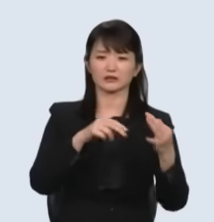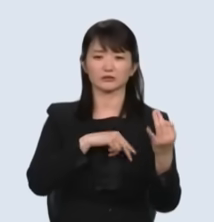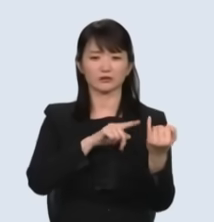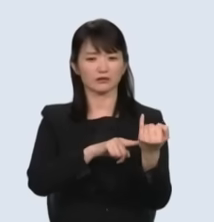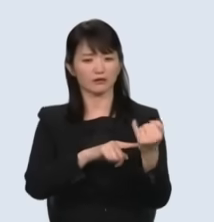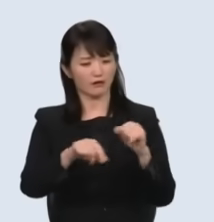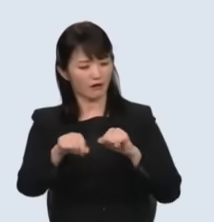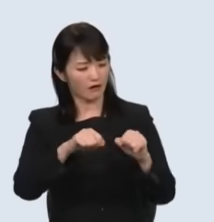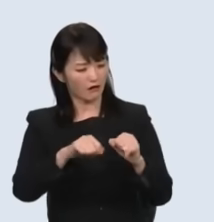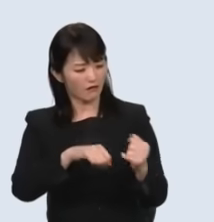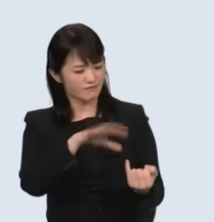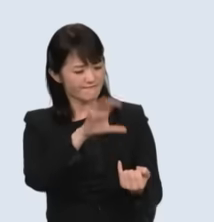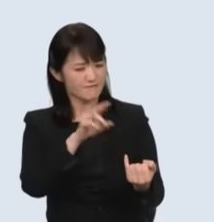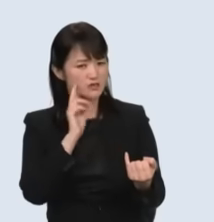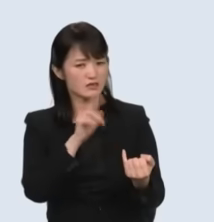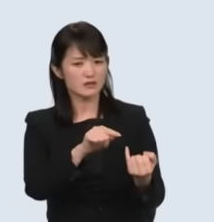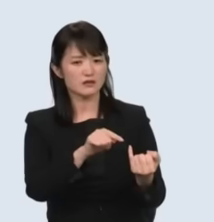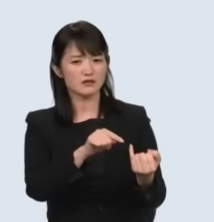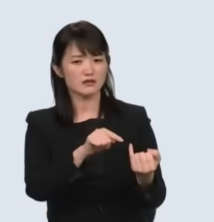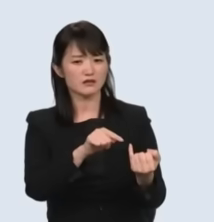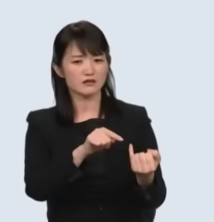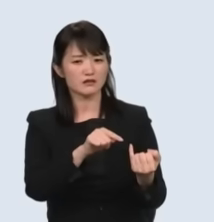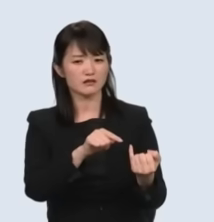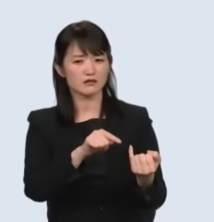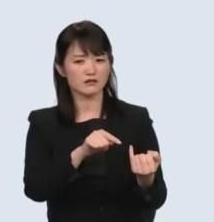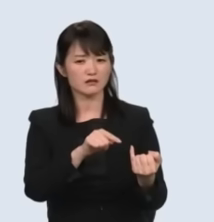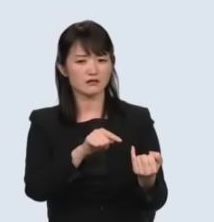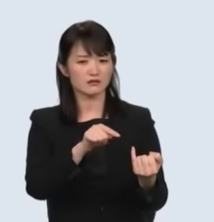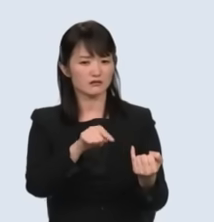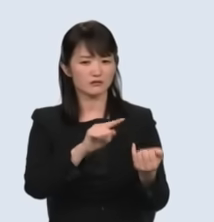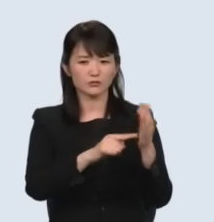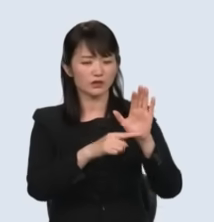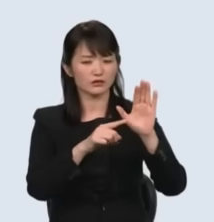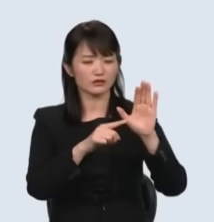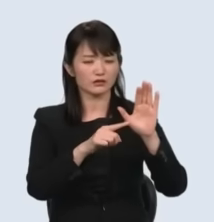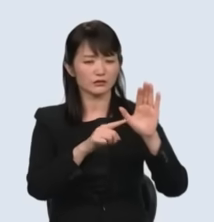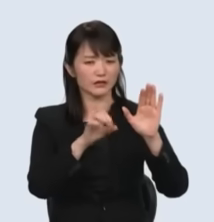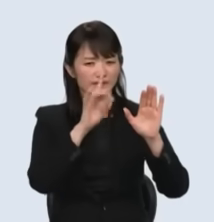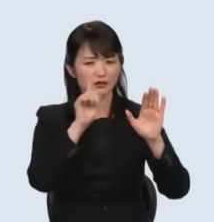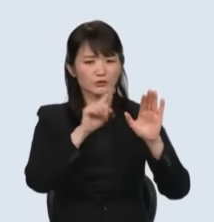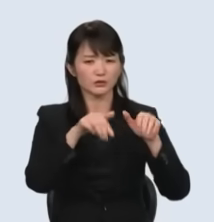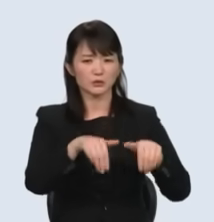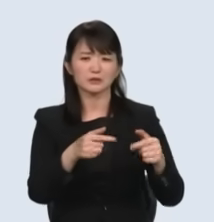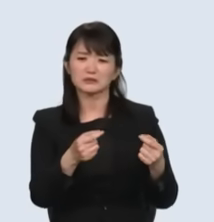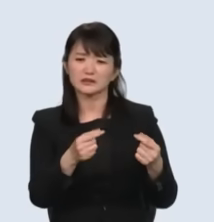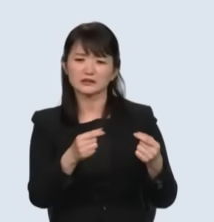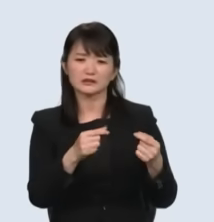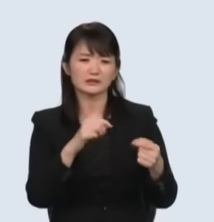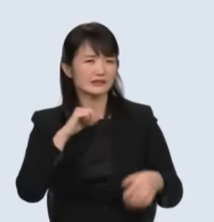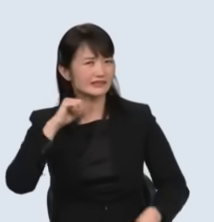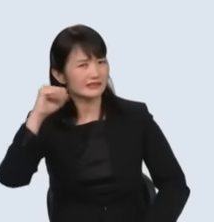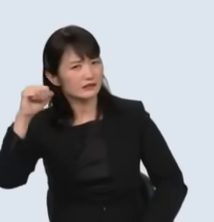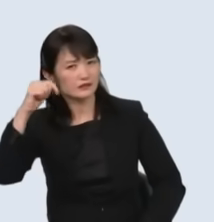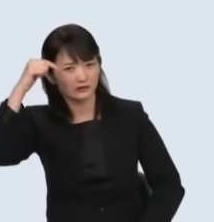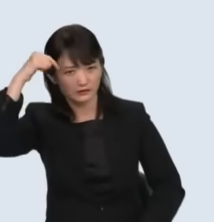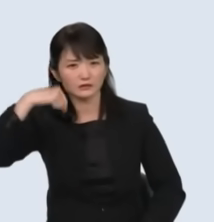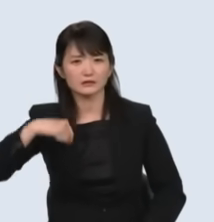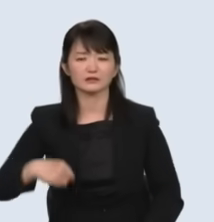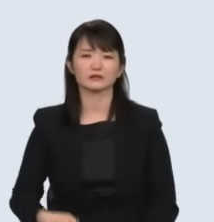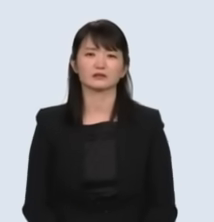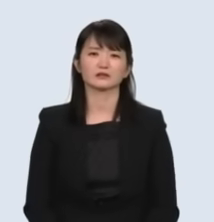행동이. 이런 표현 쓰면 안 될 건데 노예 비슷하게 끌려다닌다는 느낌.